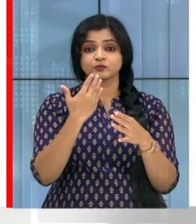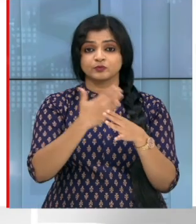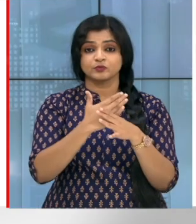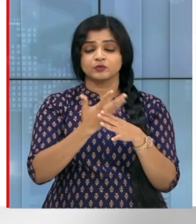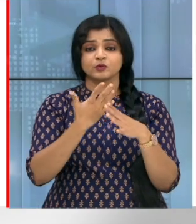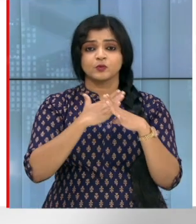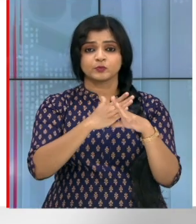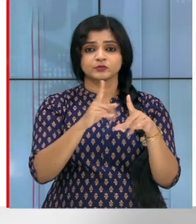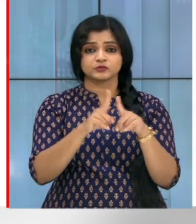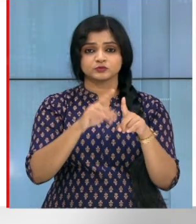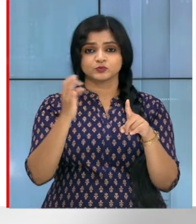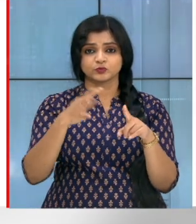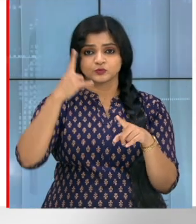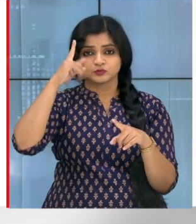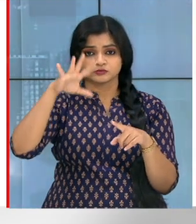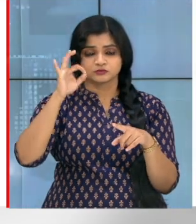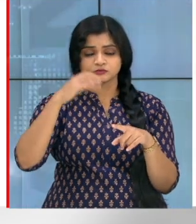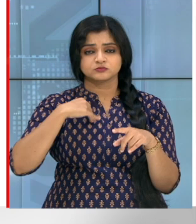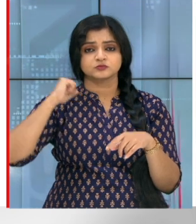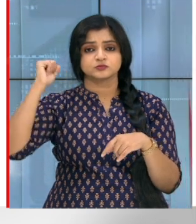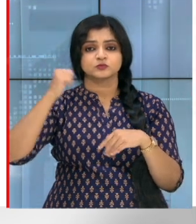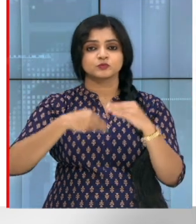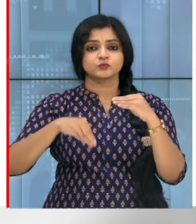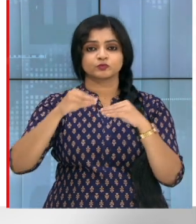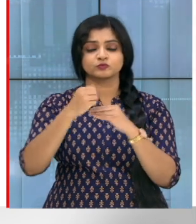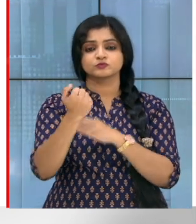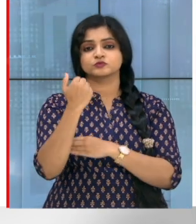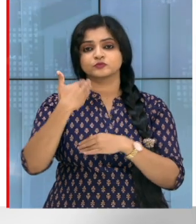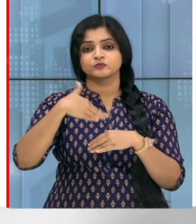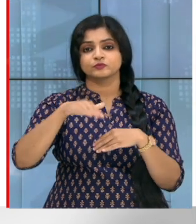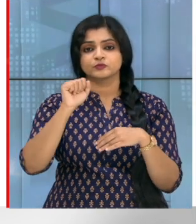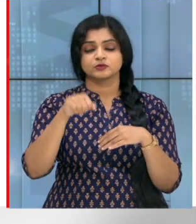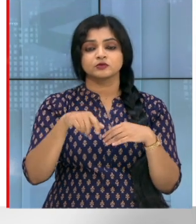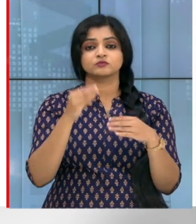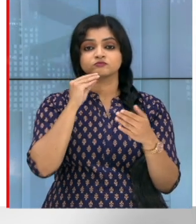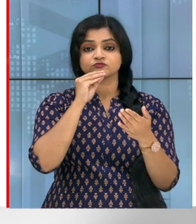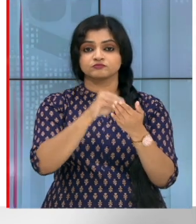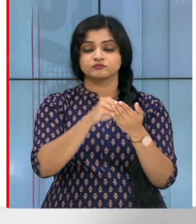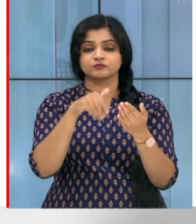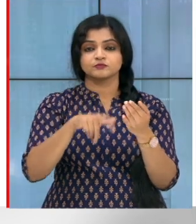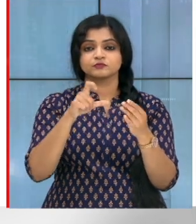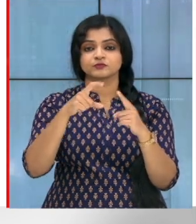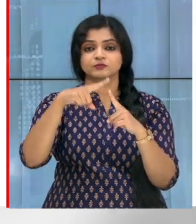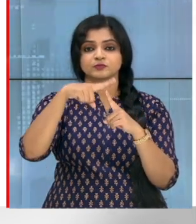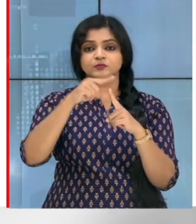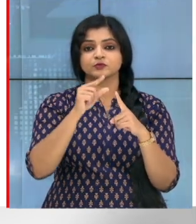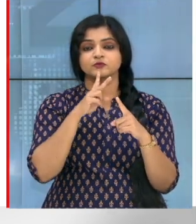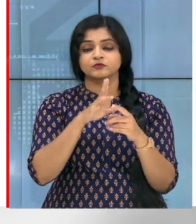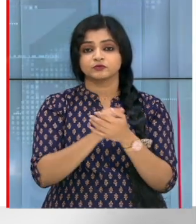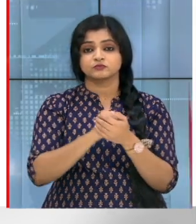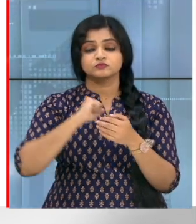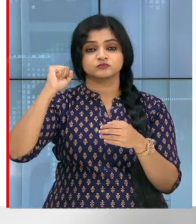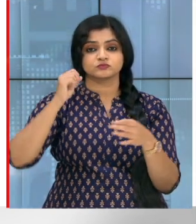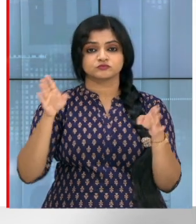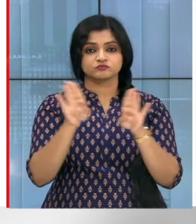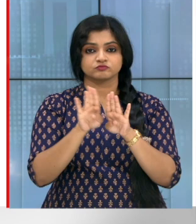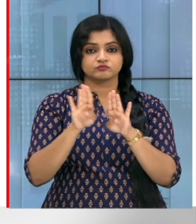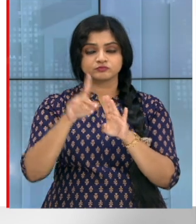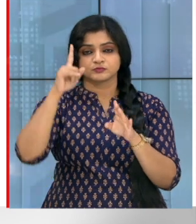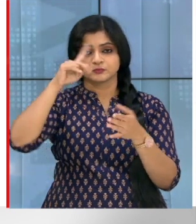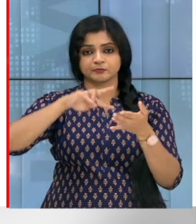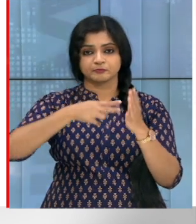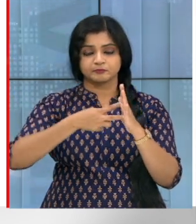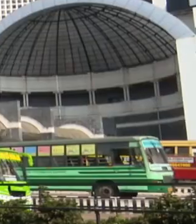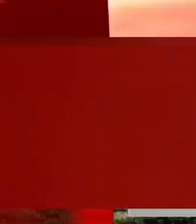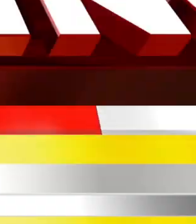നയങ്ങൾക്കെതിരെ ശക്തമായ പ്രക്ഷോഭവുമായി മുന്നോട്ട് പോകുമെന്ന മുന്നറിയിപ്പാണ് സിഐടിയു നൽകുന്നത്. പണിമുടക്ക് ഉൾപ്പെടെയുള്ള പ്രതിഷേധ പരിപാടികൾ